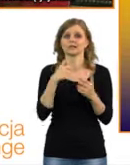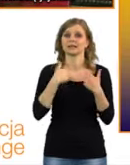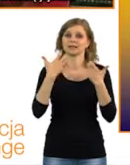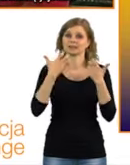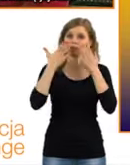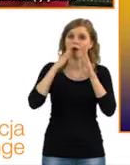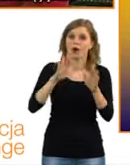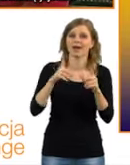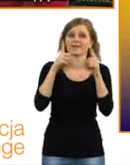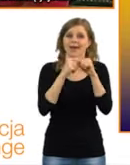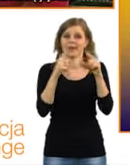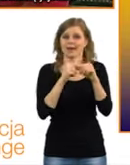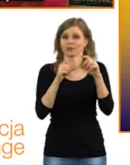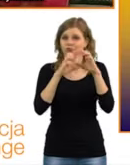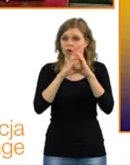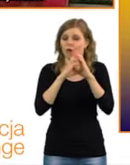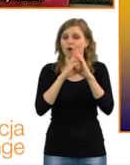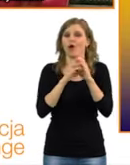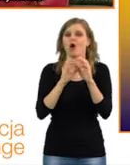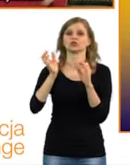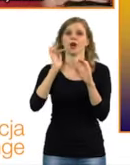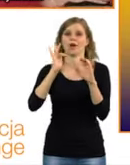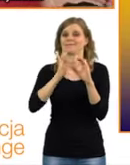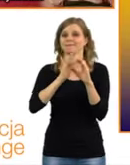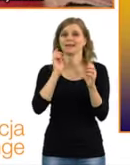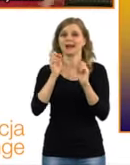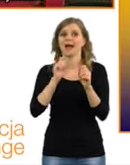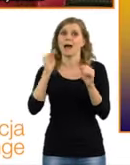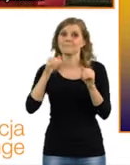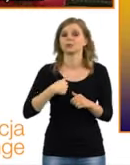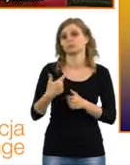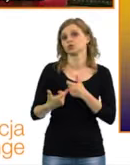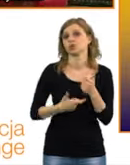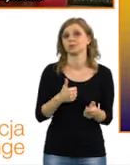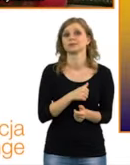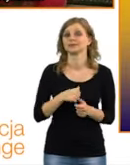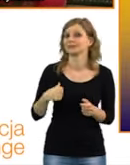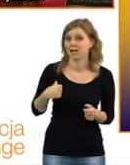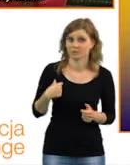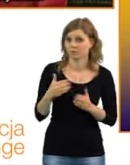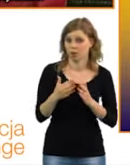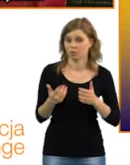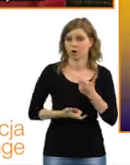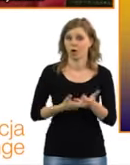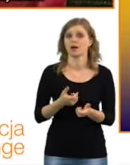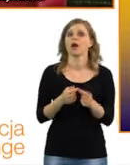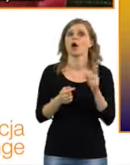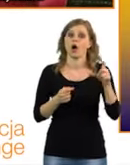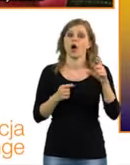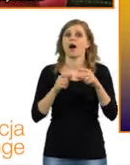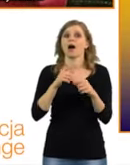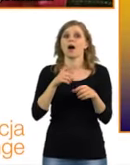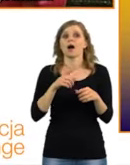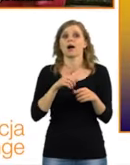rączką, chcę pokazać jajeczko, grzechotkę jajeczko, ale możemy zrobić sobie sami grzechotkę, która